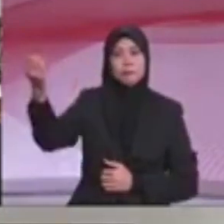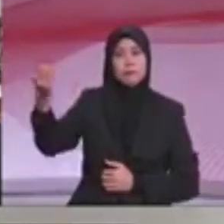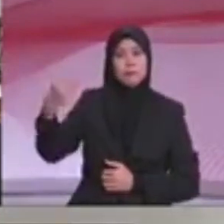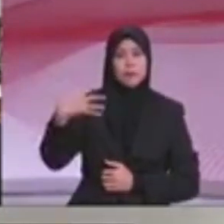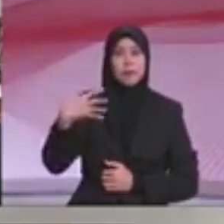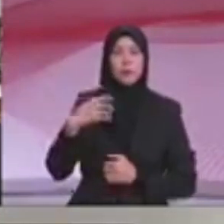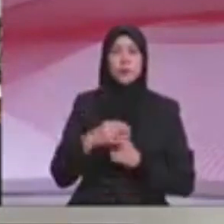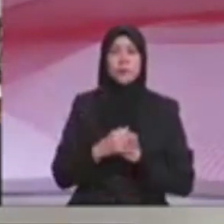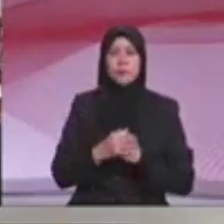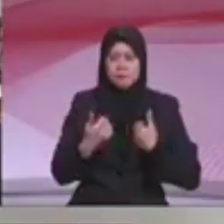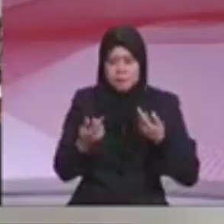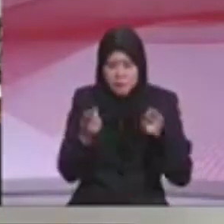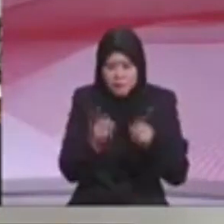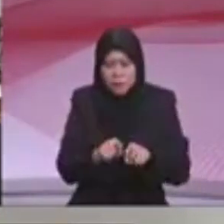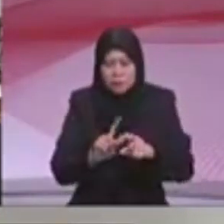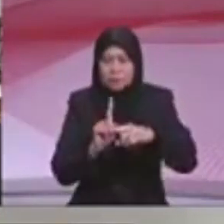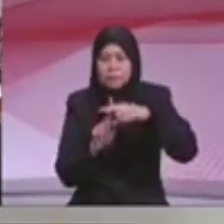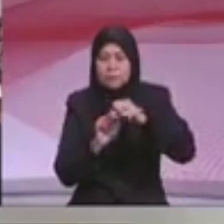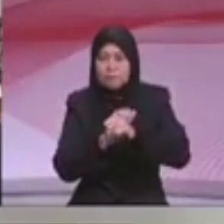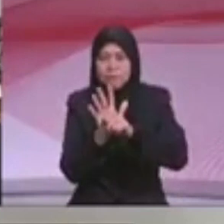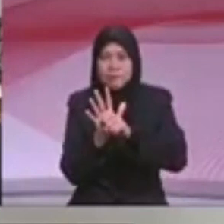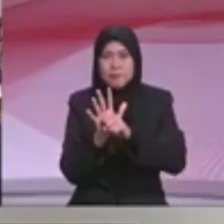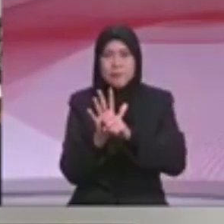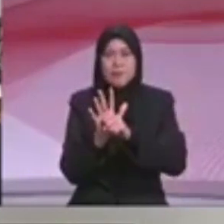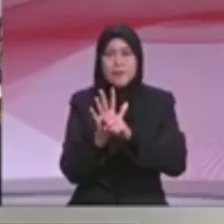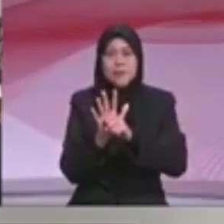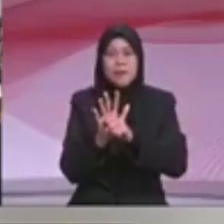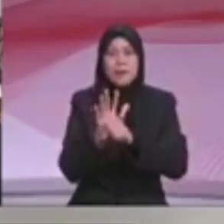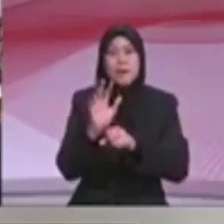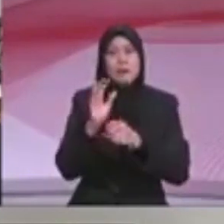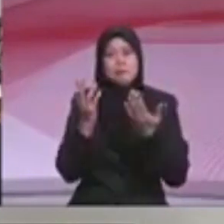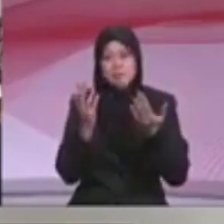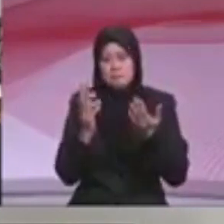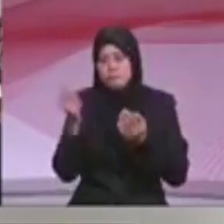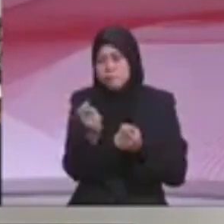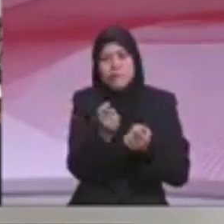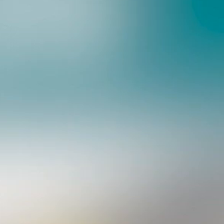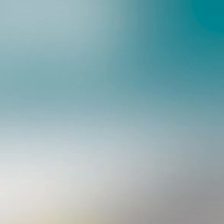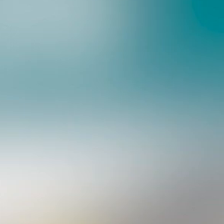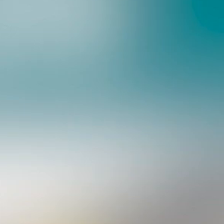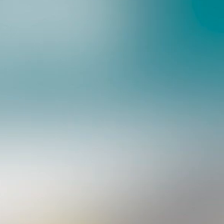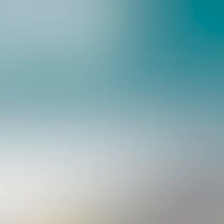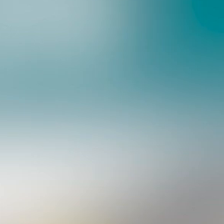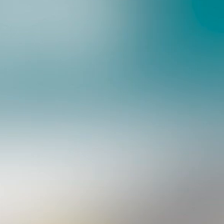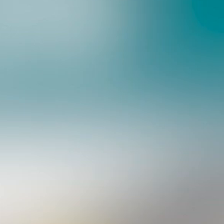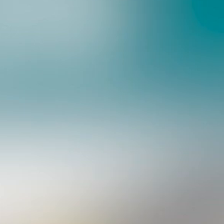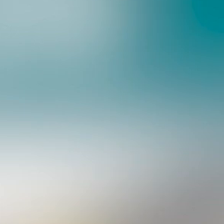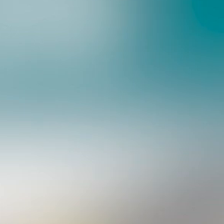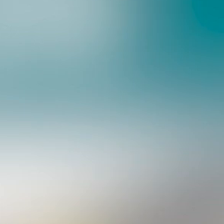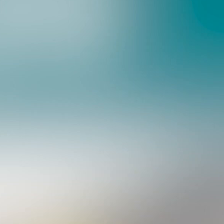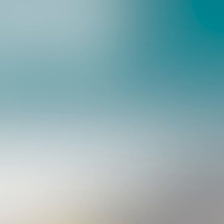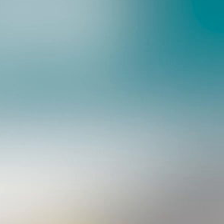memaklumkan berlaku peningkatan kes positif COVID-19 di Madrasah Ad-Diniyah